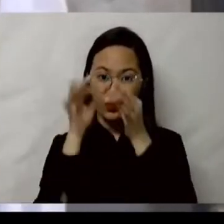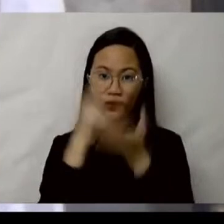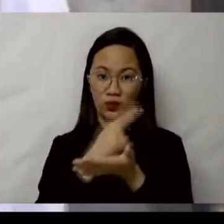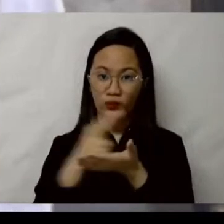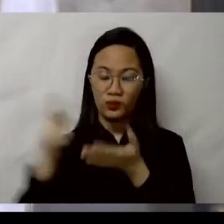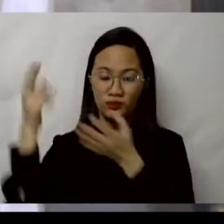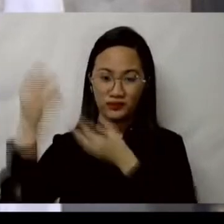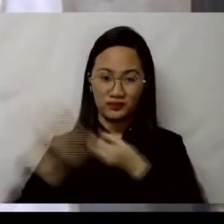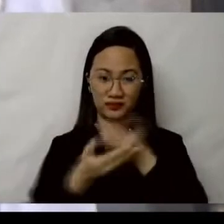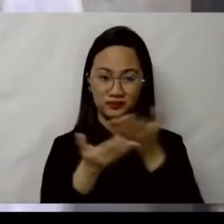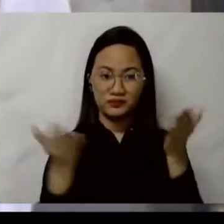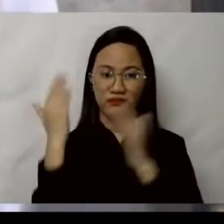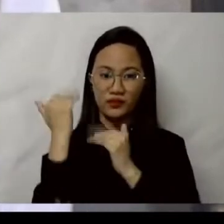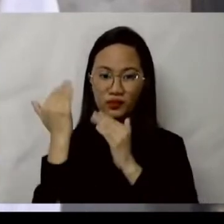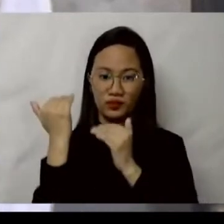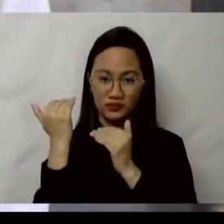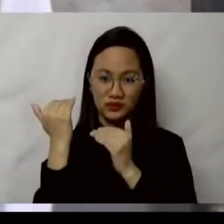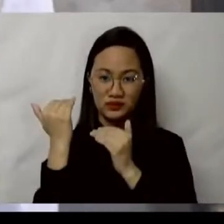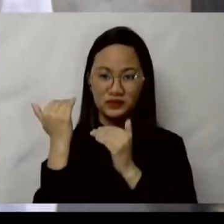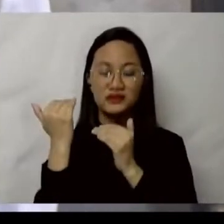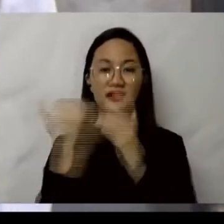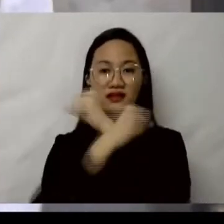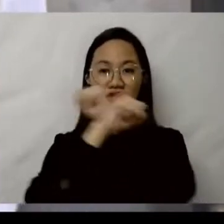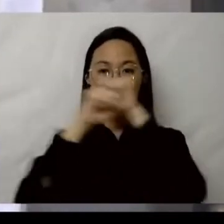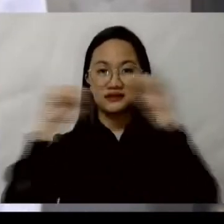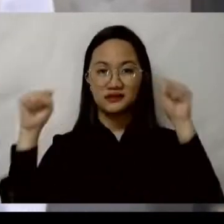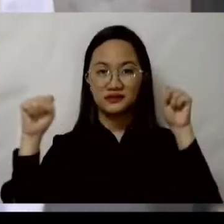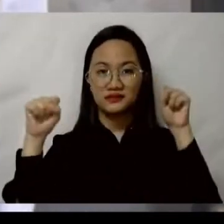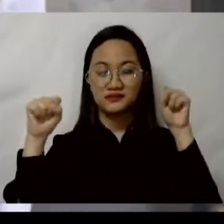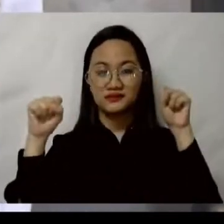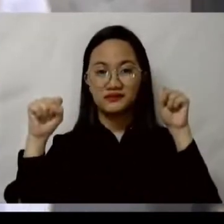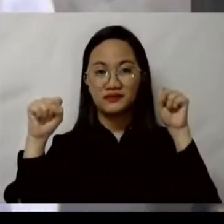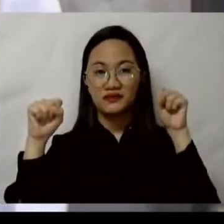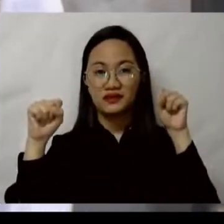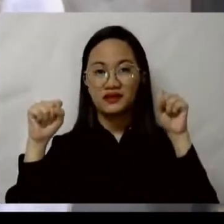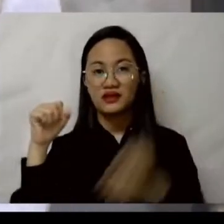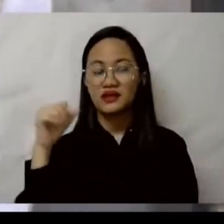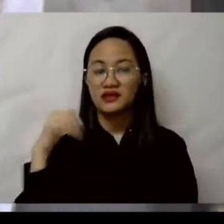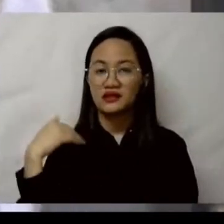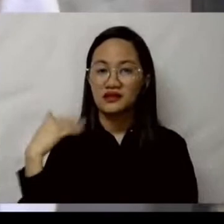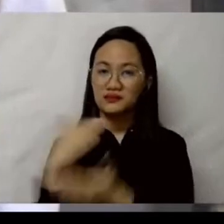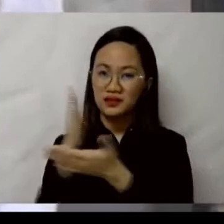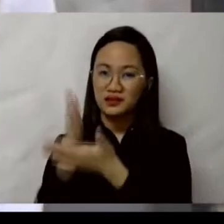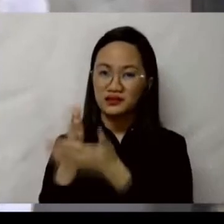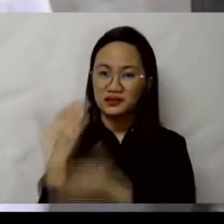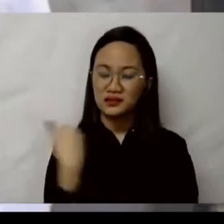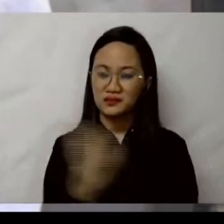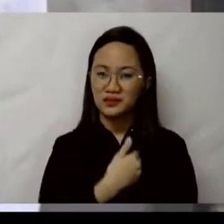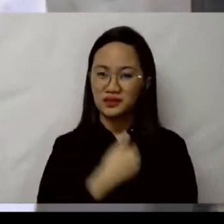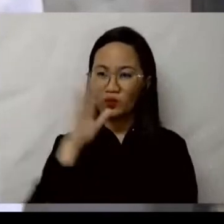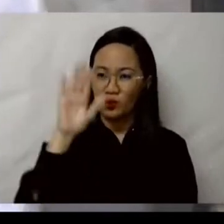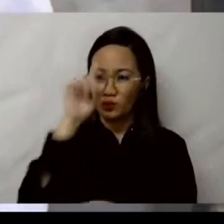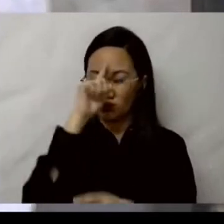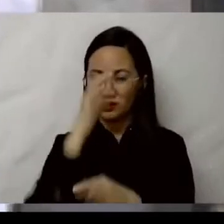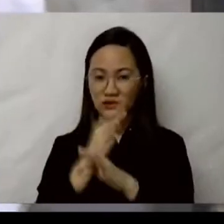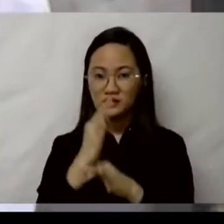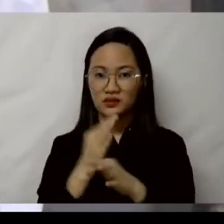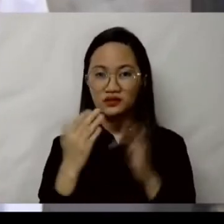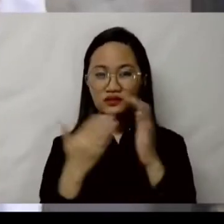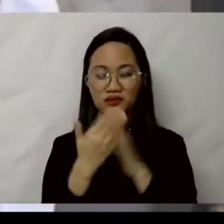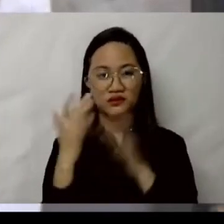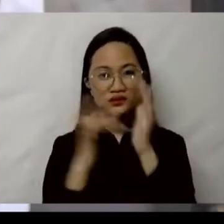ng kaligtasan at magtanghal sa amin sa luningning ng iyong katapatan. Sa pamagitan ni